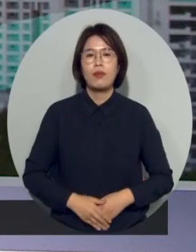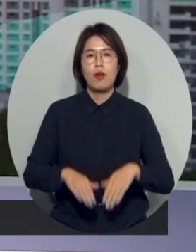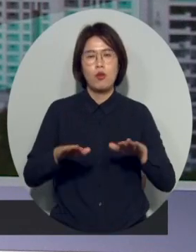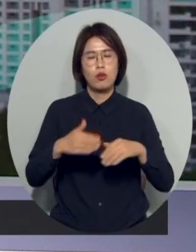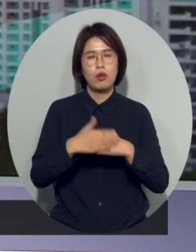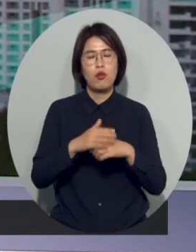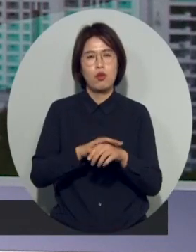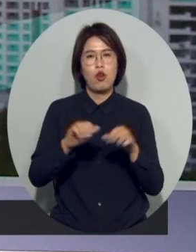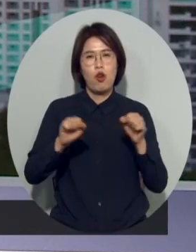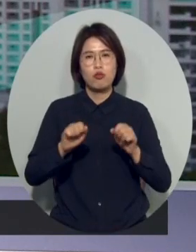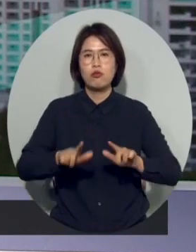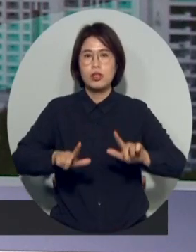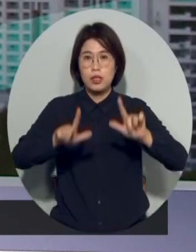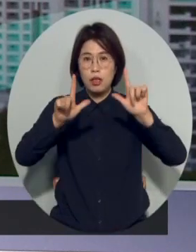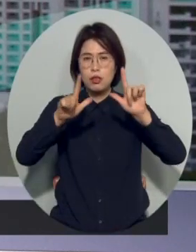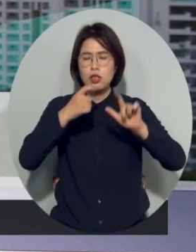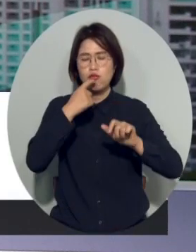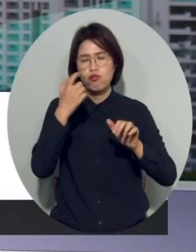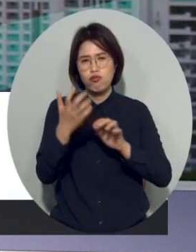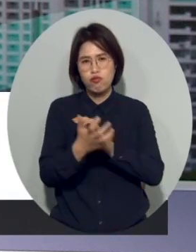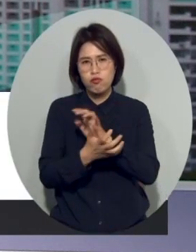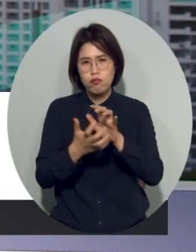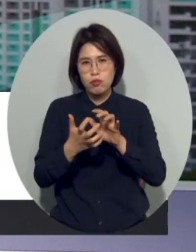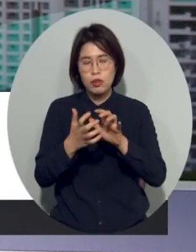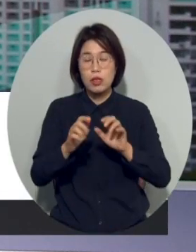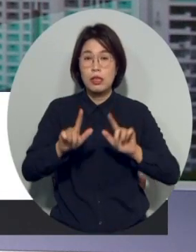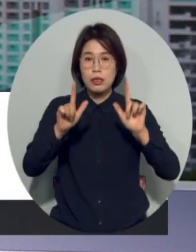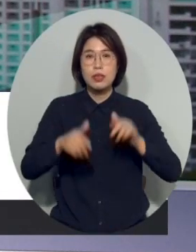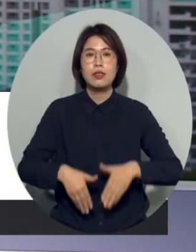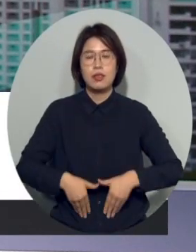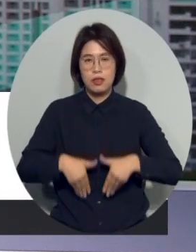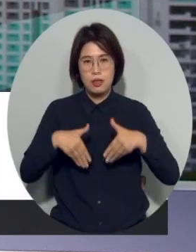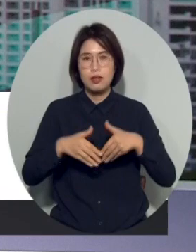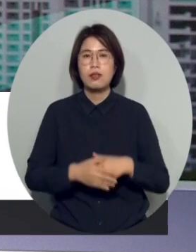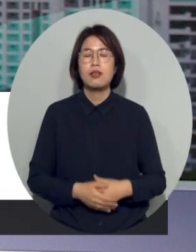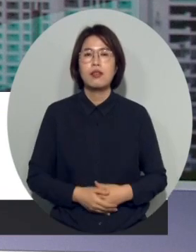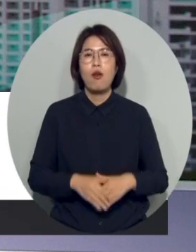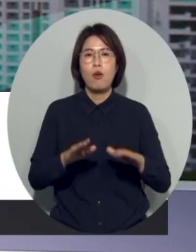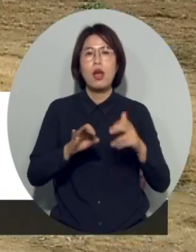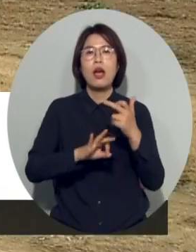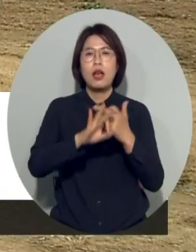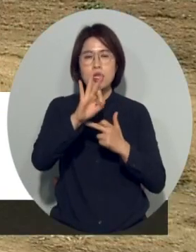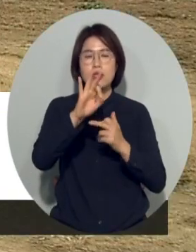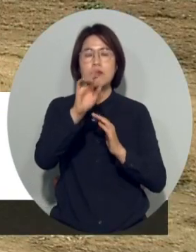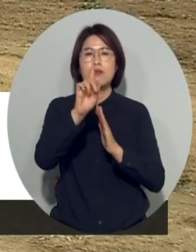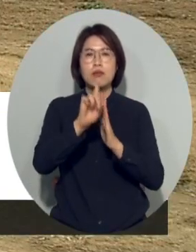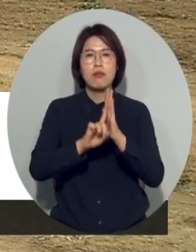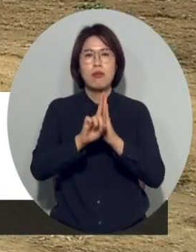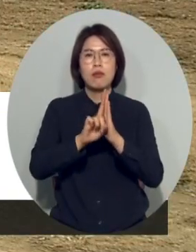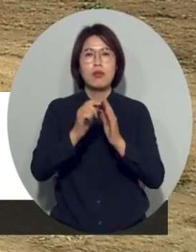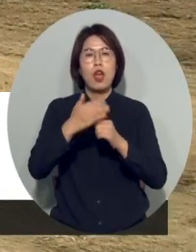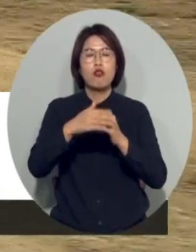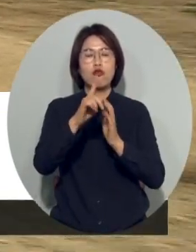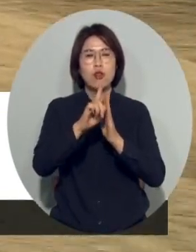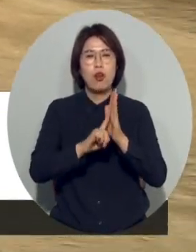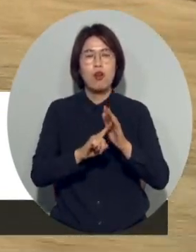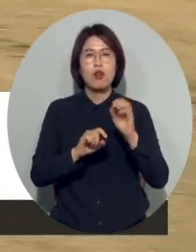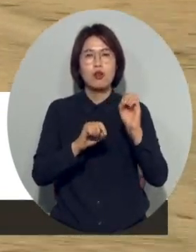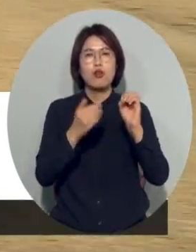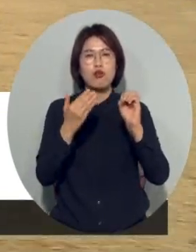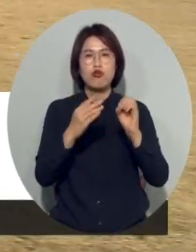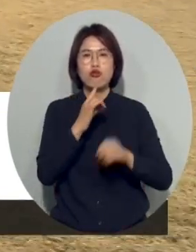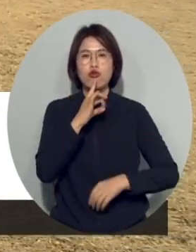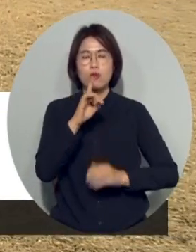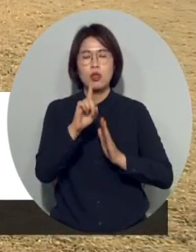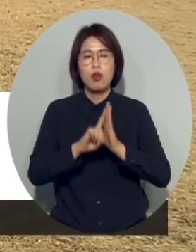오늘 대구와 경북 지역은 대체로 흐린 가운데 오는 날씨가 이어지겠습니다 오늘 아침 최저기온은 대구 영하 0.9 도구